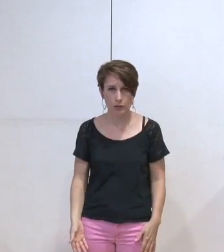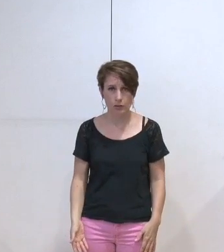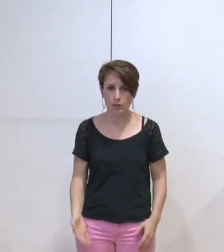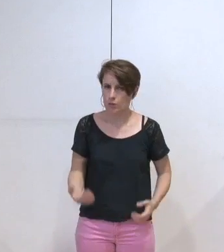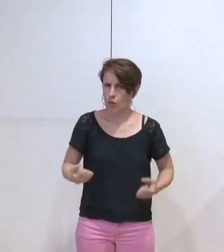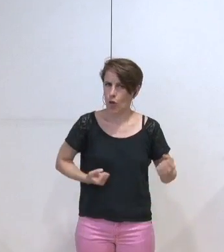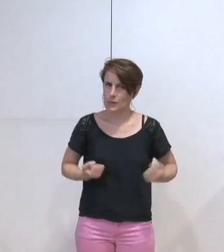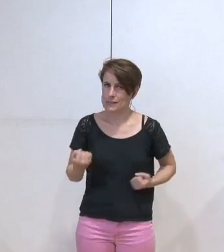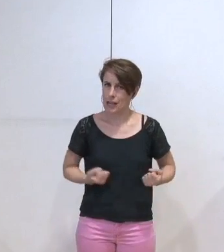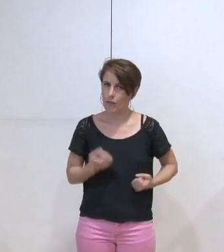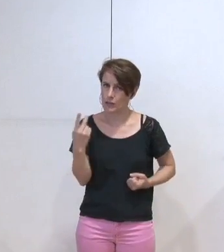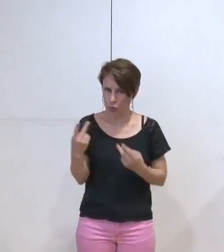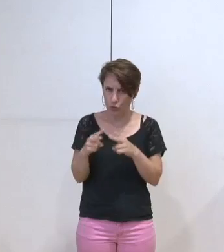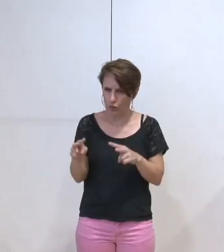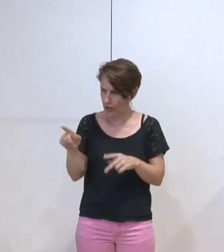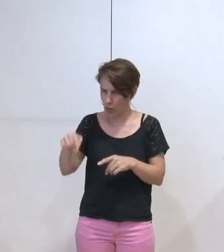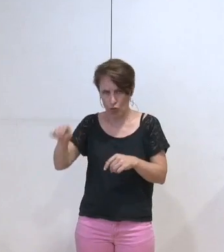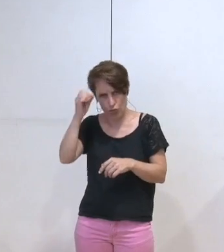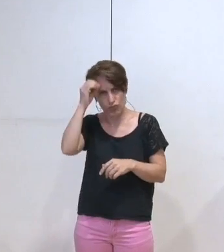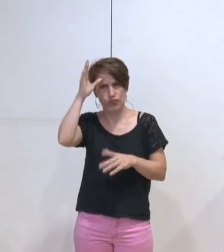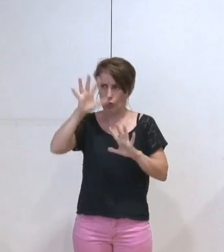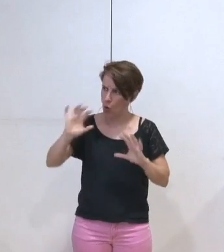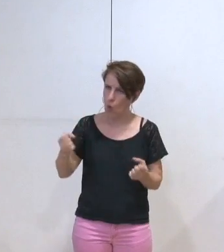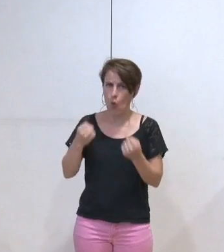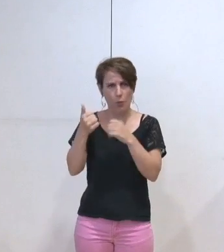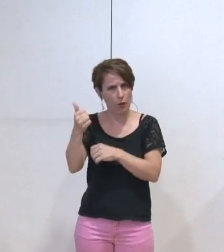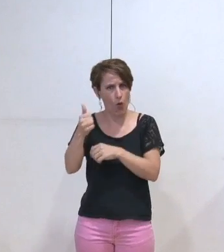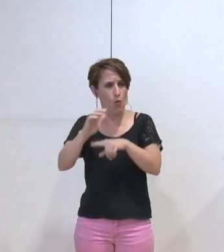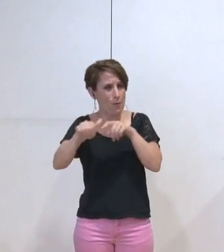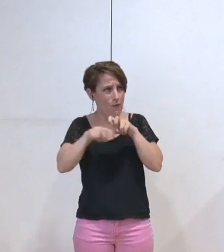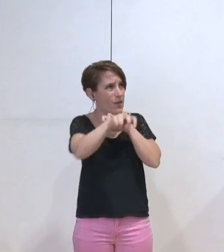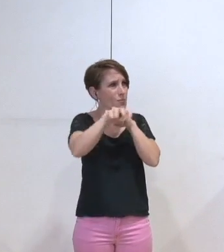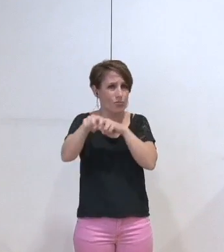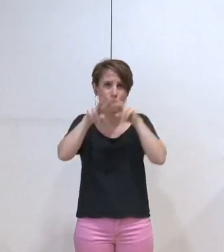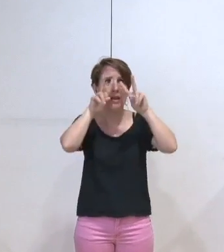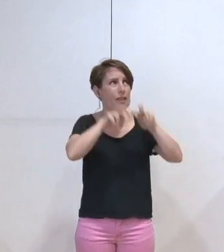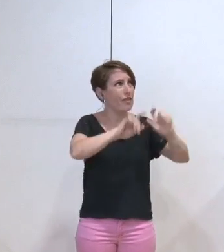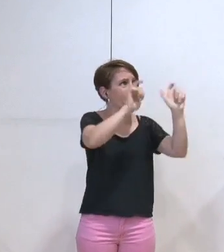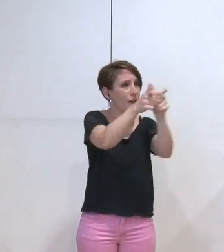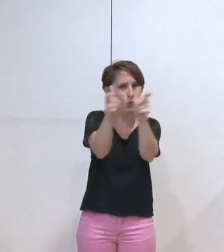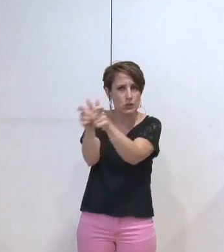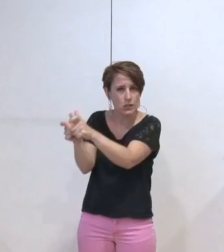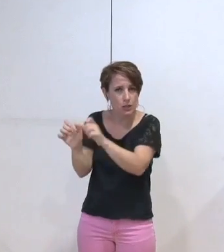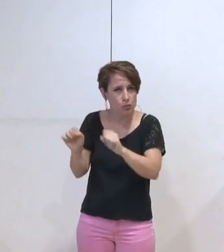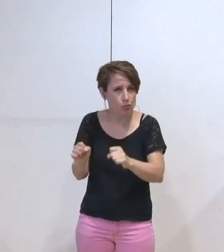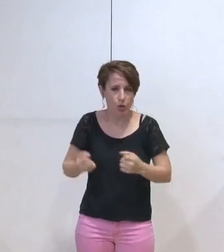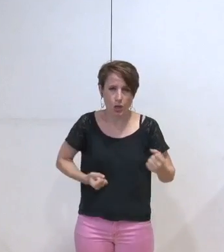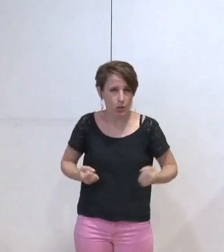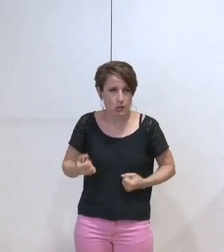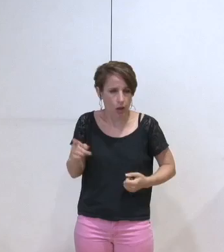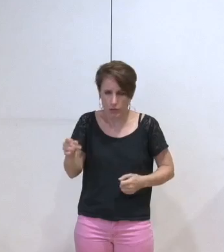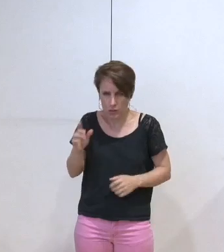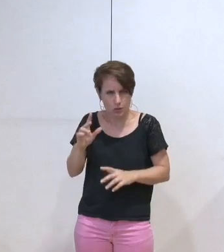pas compétents pour procéder à ces diagnostics je pense qu'ils ont enfin que les services concernés ont les compétences